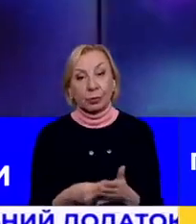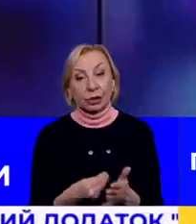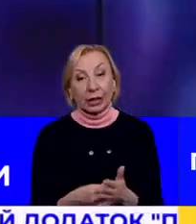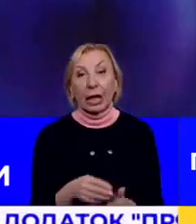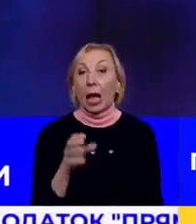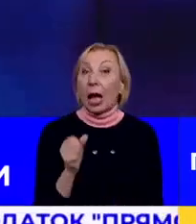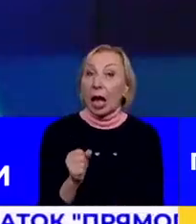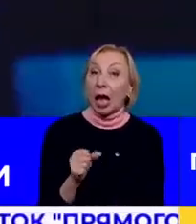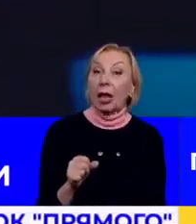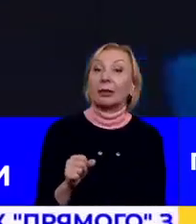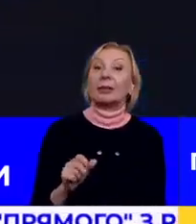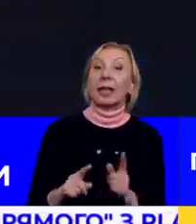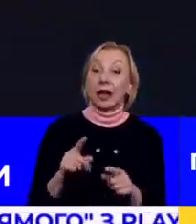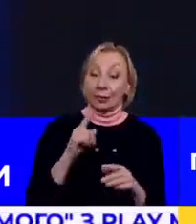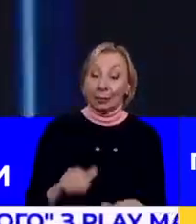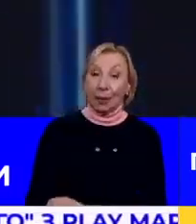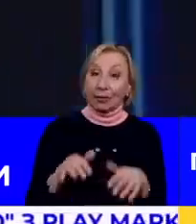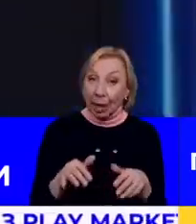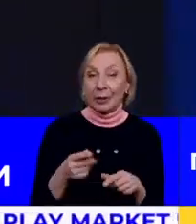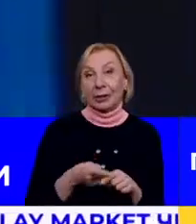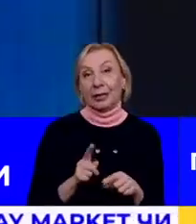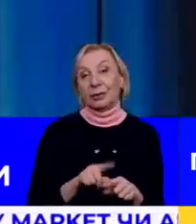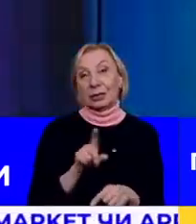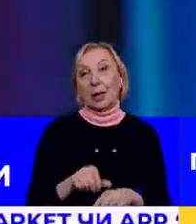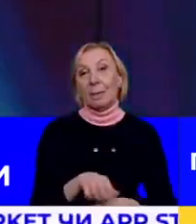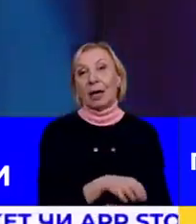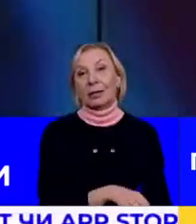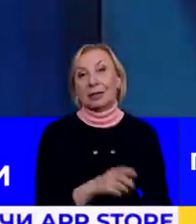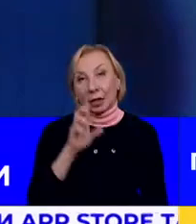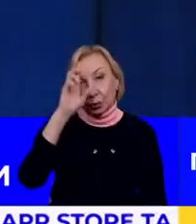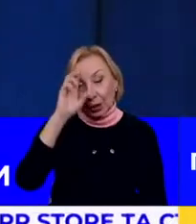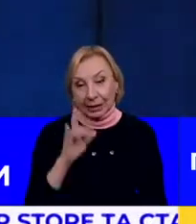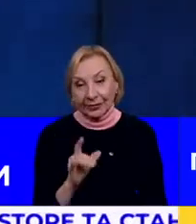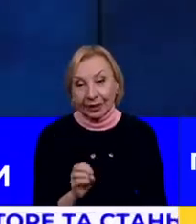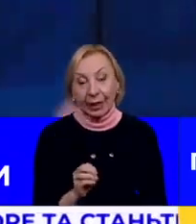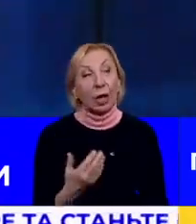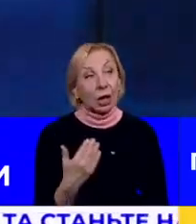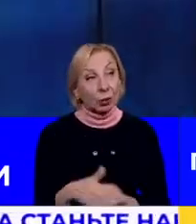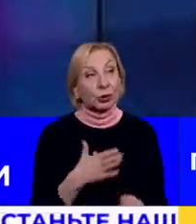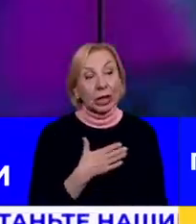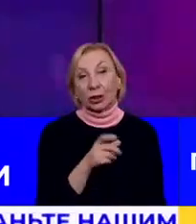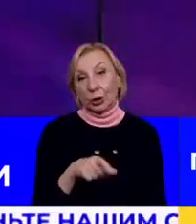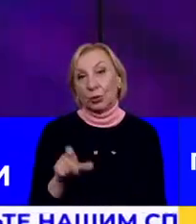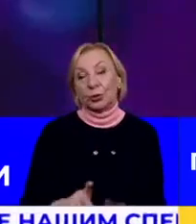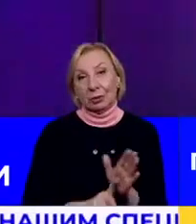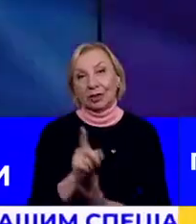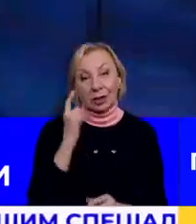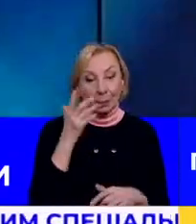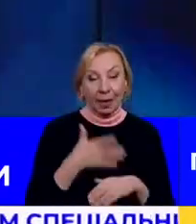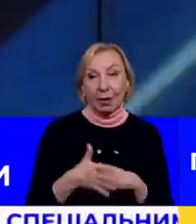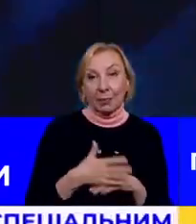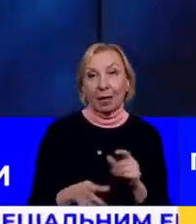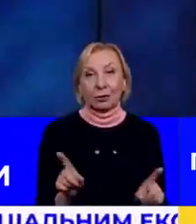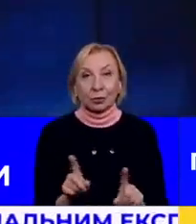государственные партии. И это очень классно, потому что многие сомневались в том, что наши избиратели вообще понимают, что происходит, реформа, децентрализация, прошла